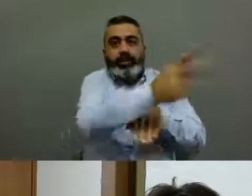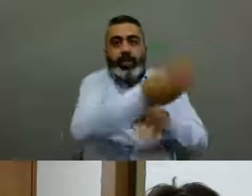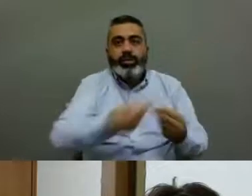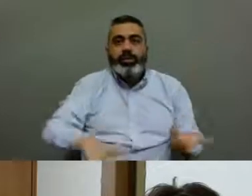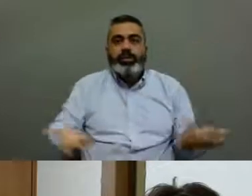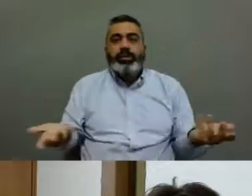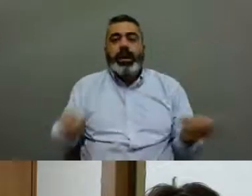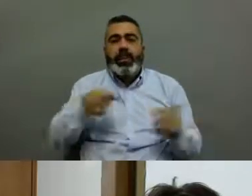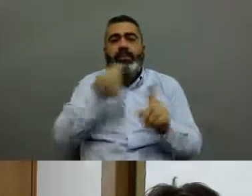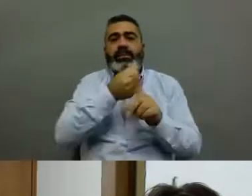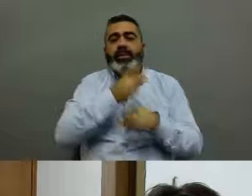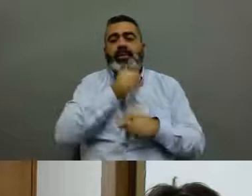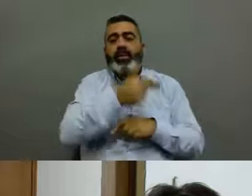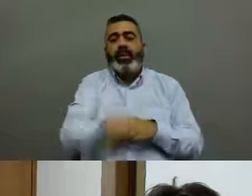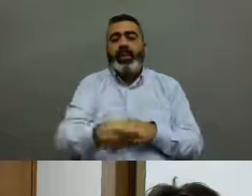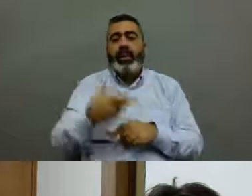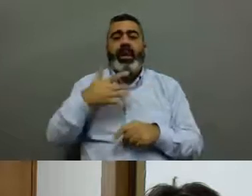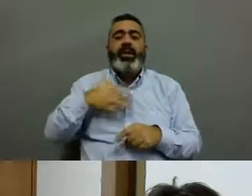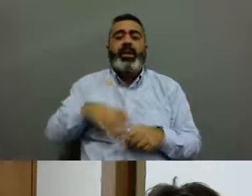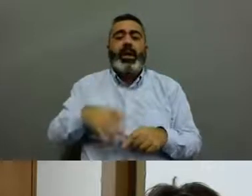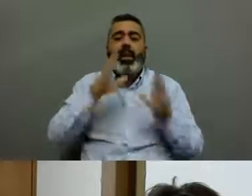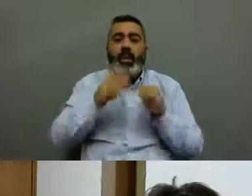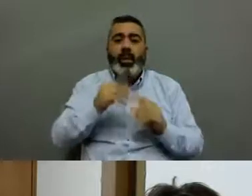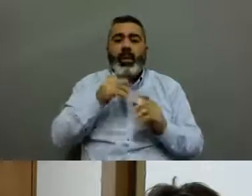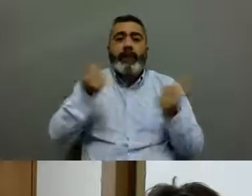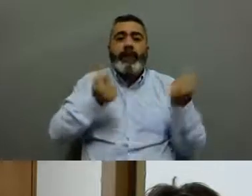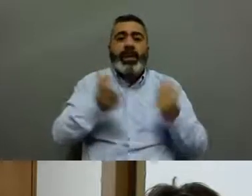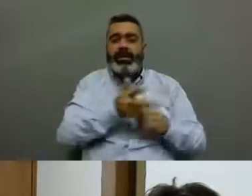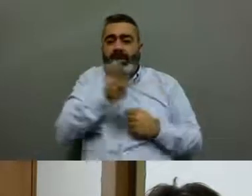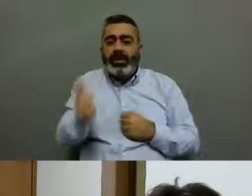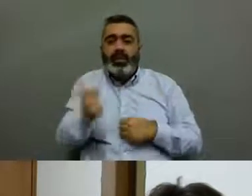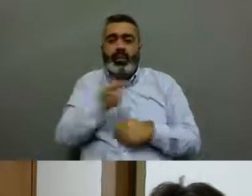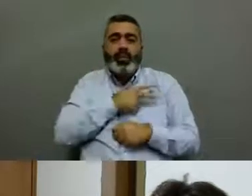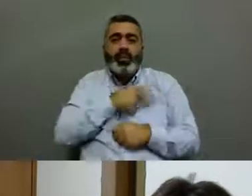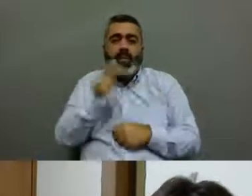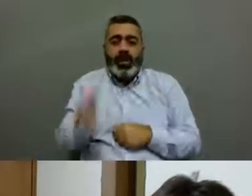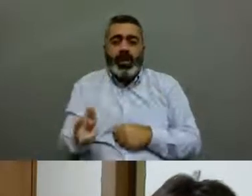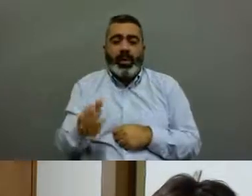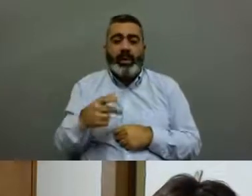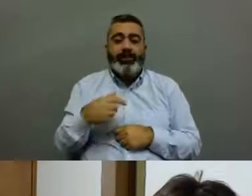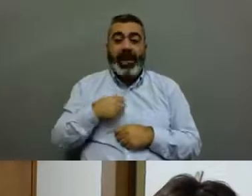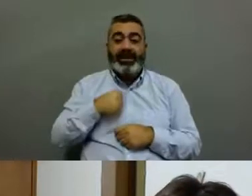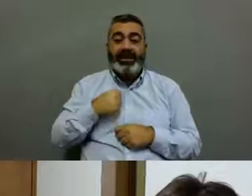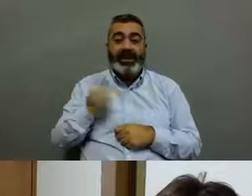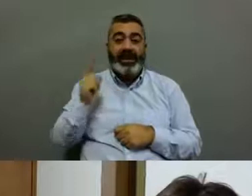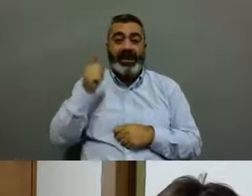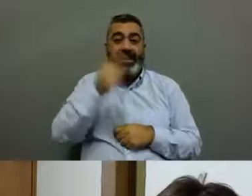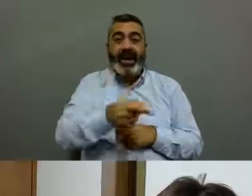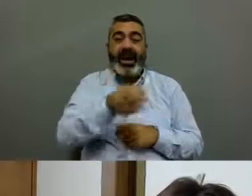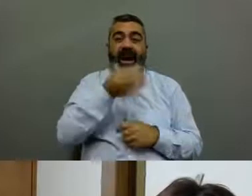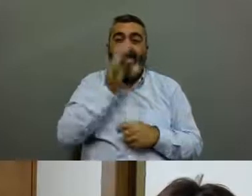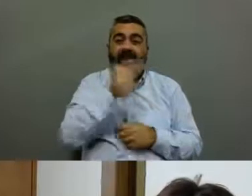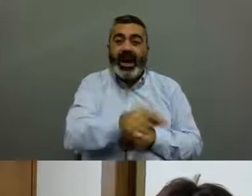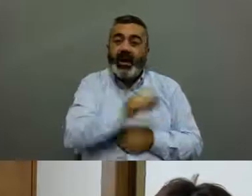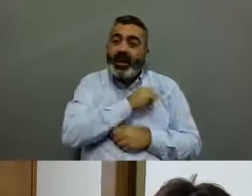Παλεύουμε για να διεκδικήσουμε μια απλή θέση πάρκινγκ. Δεν είμαστε σίγουροι αν όταν θα βγούμε να πάμε στο καφέ θα υπάρχει η